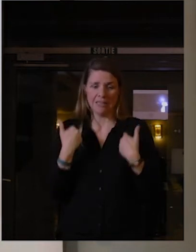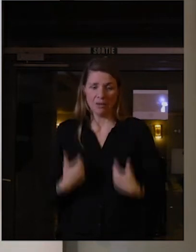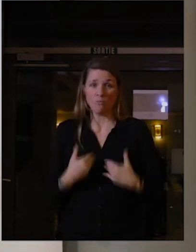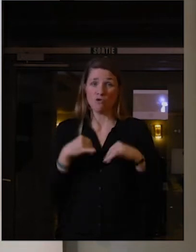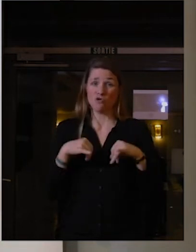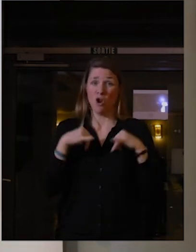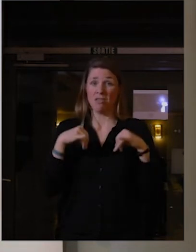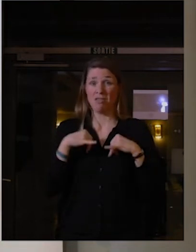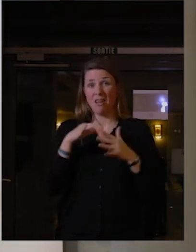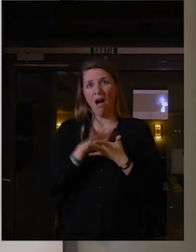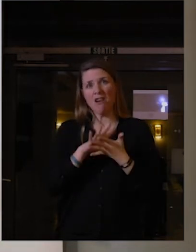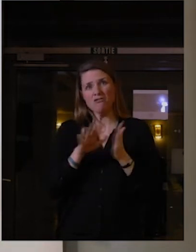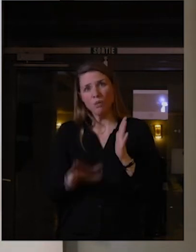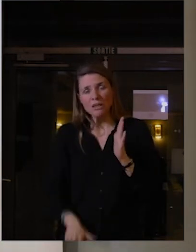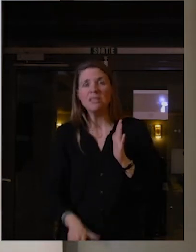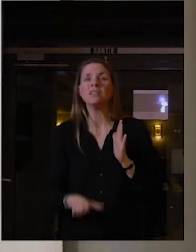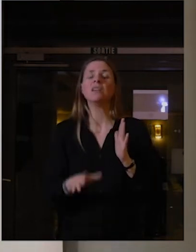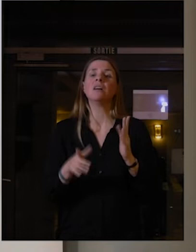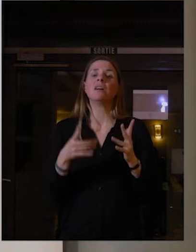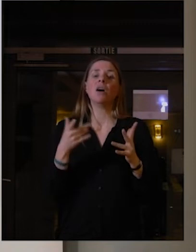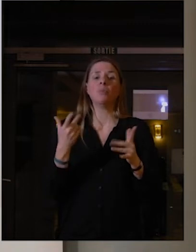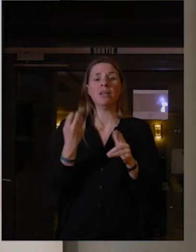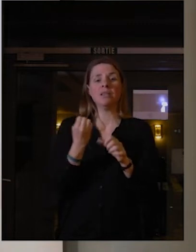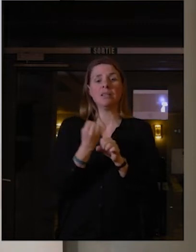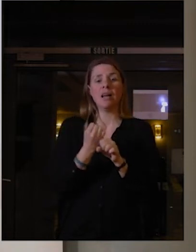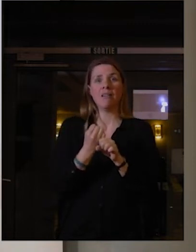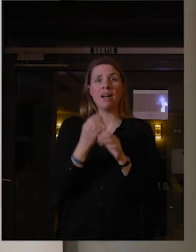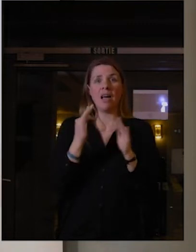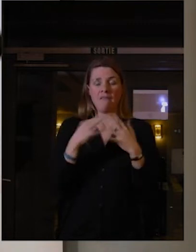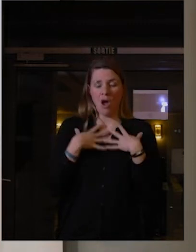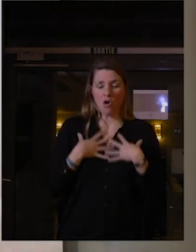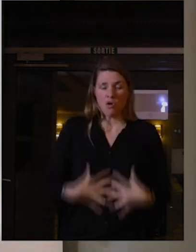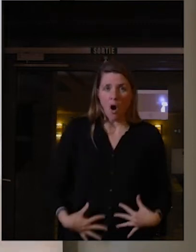jeune, en fait, on ne travaille jamais vraiment par rapport à notre corps, à